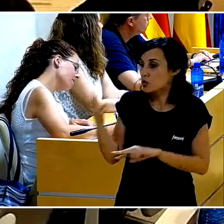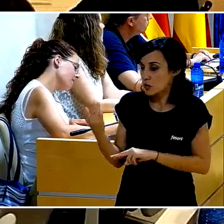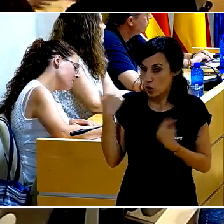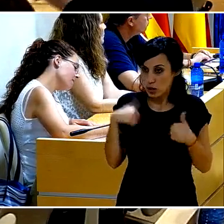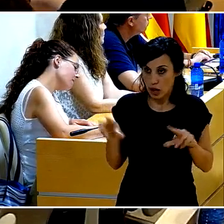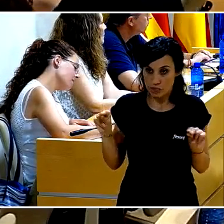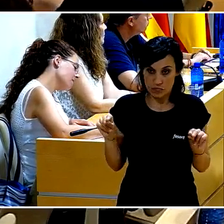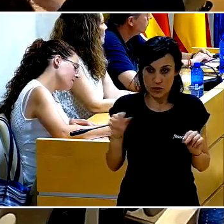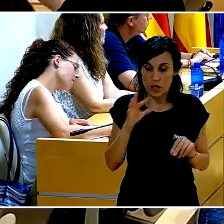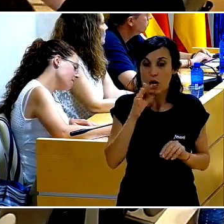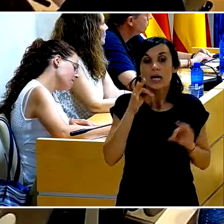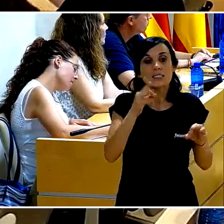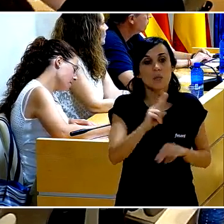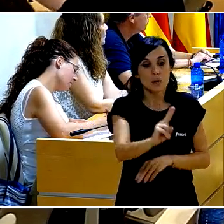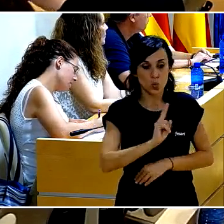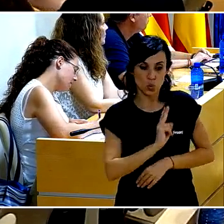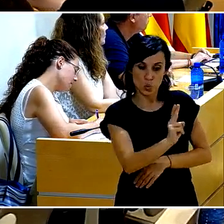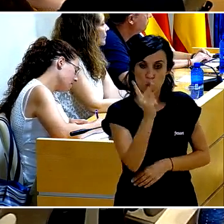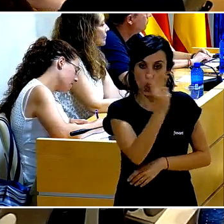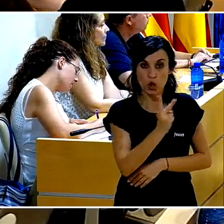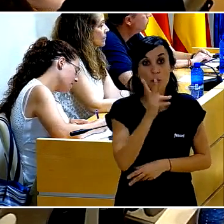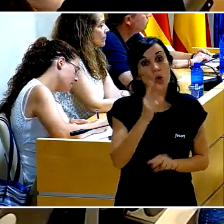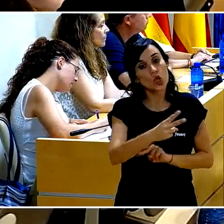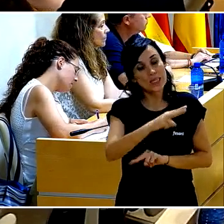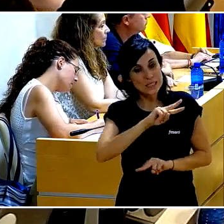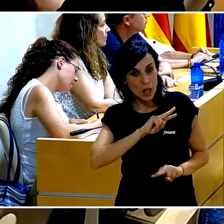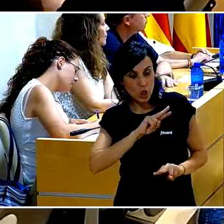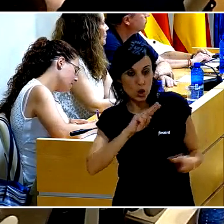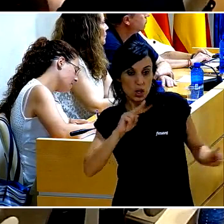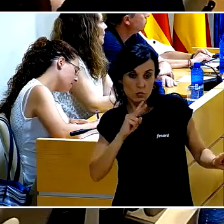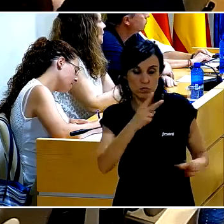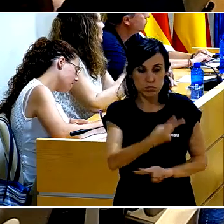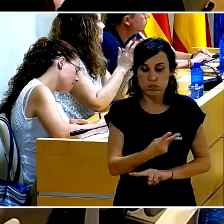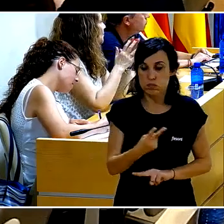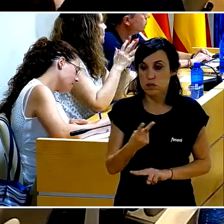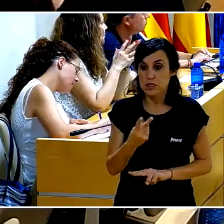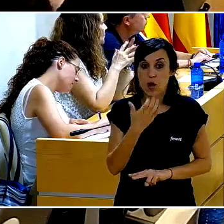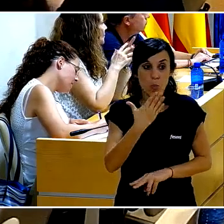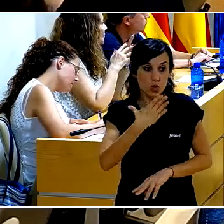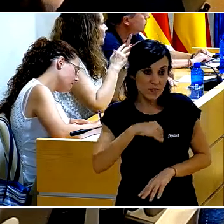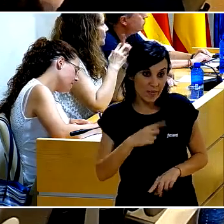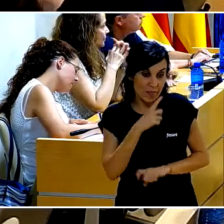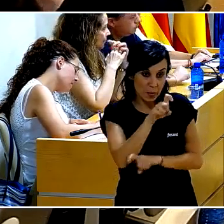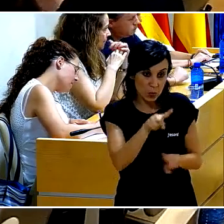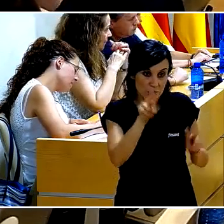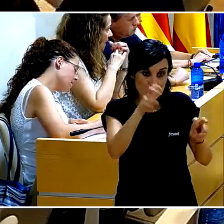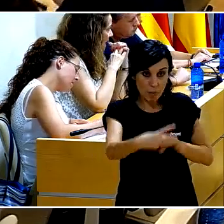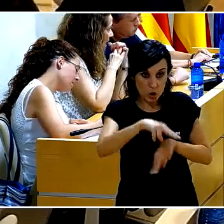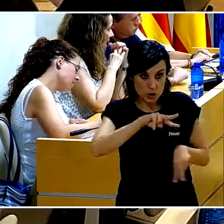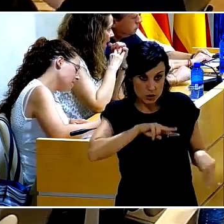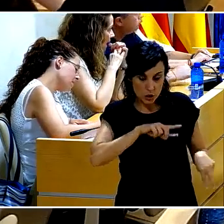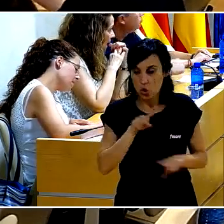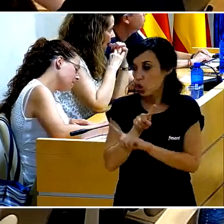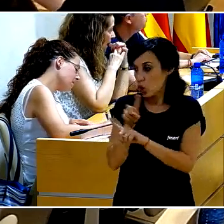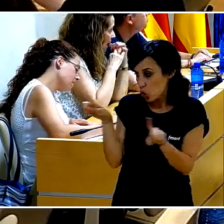a la... Siempre ha habido 2 turnos de preguntas, porque la contestación, o sea, si no es adecuada, hay posibilidad de preguntar sobre su contestación. No, ni